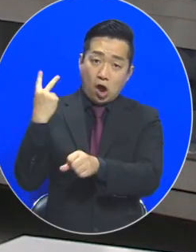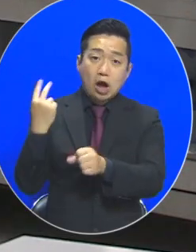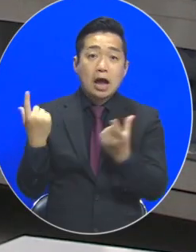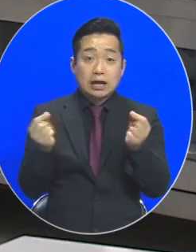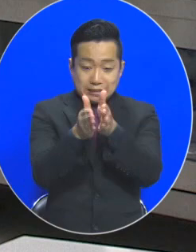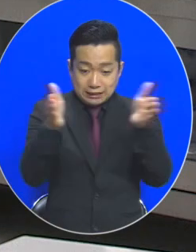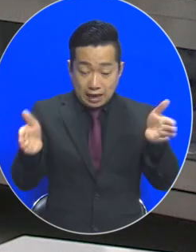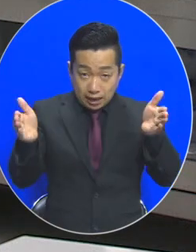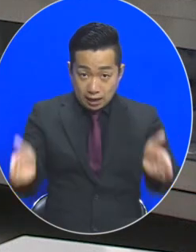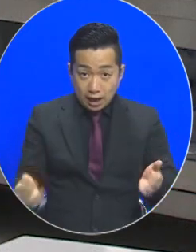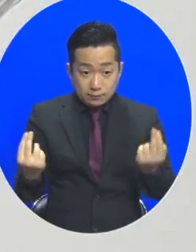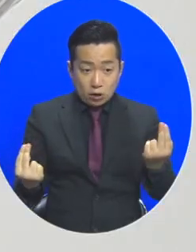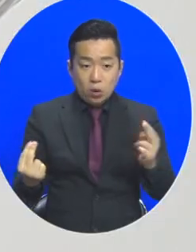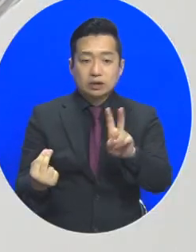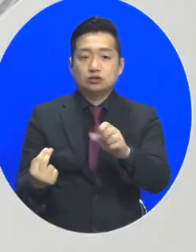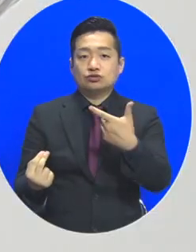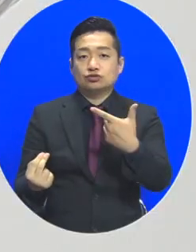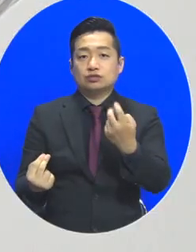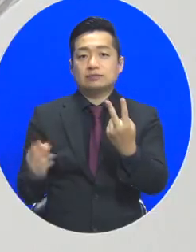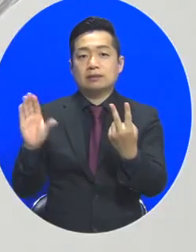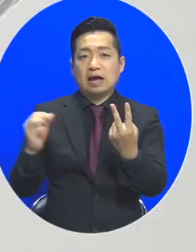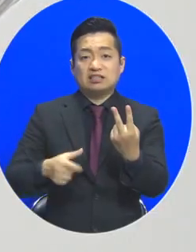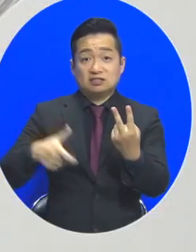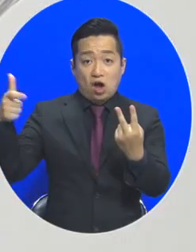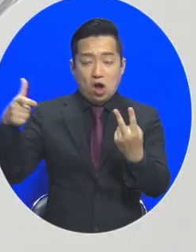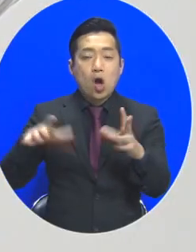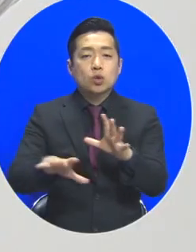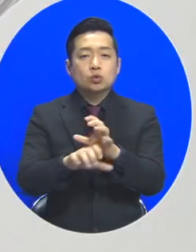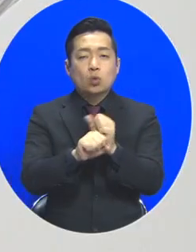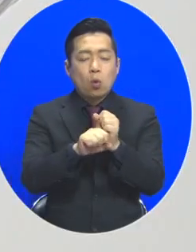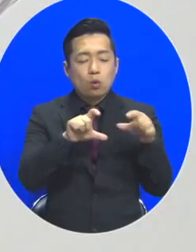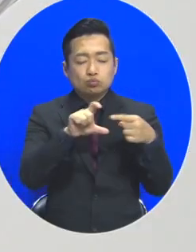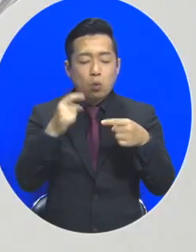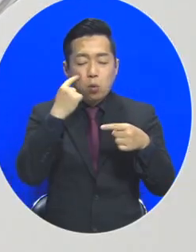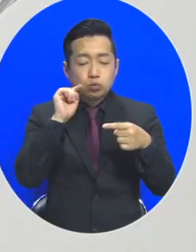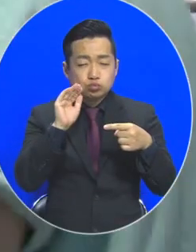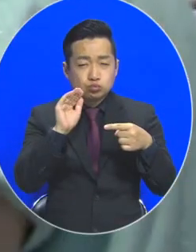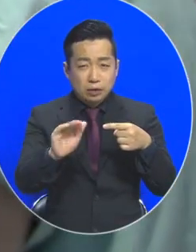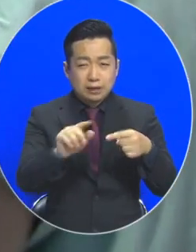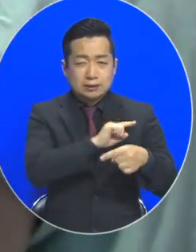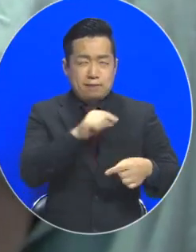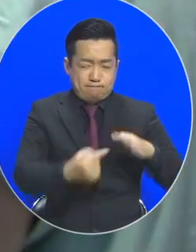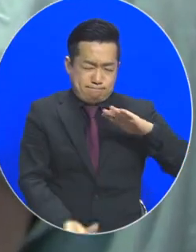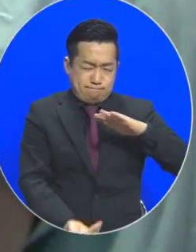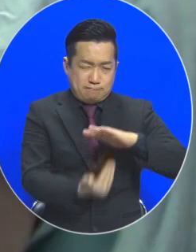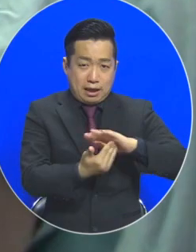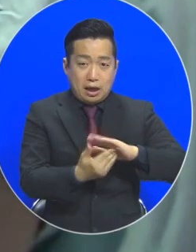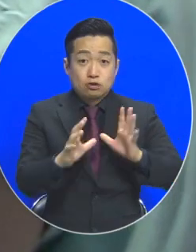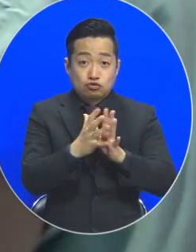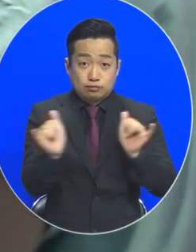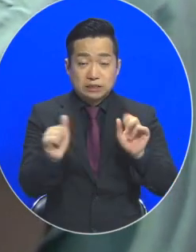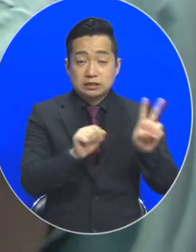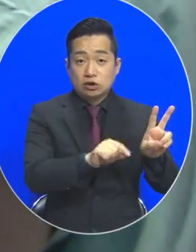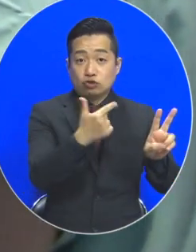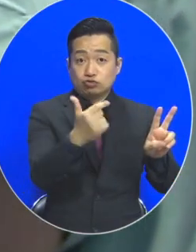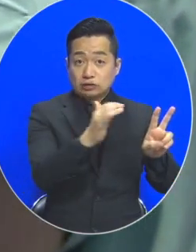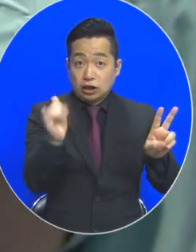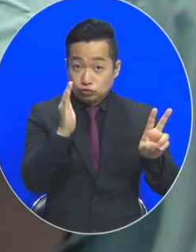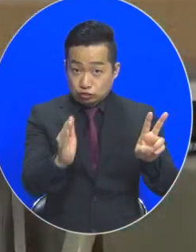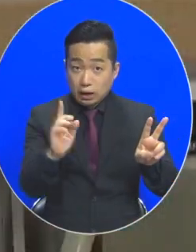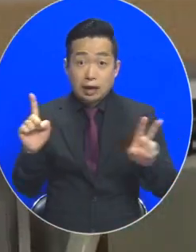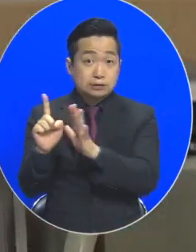대비 62만 명 늘었는데, 통계 수집 이후 가장 많은 숫자입니다. 우리 국민 2.6명